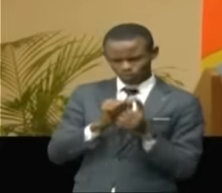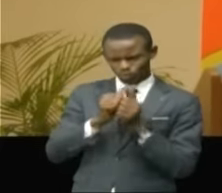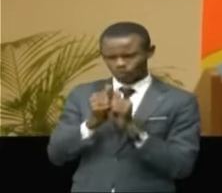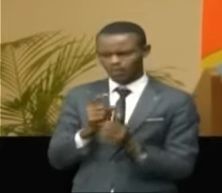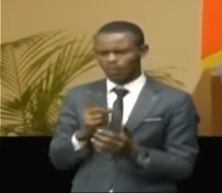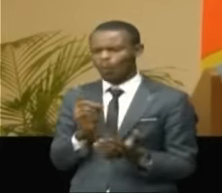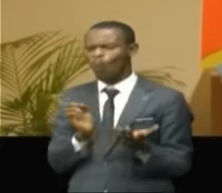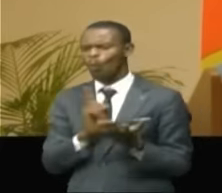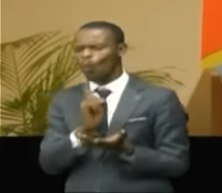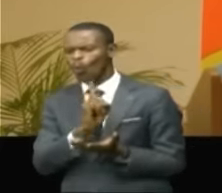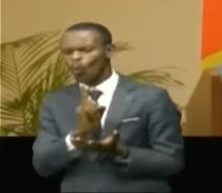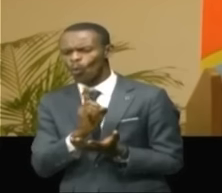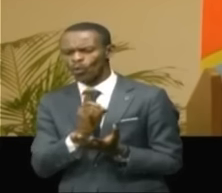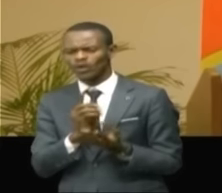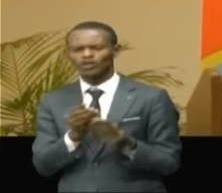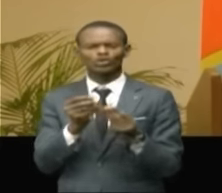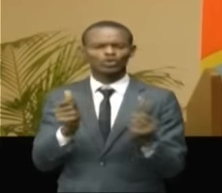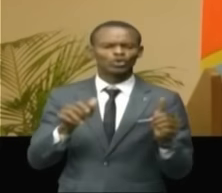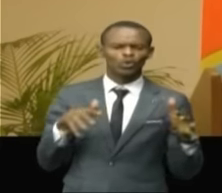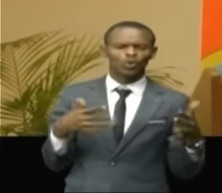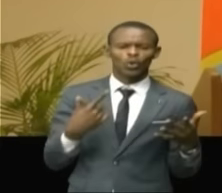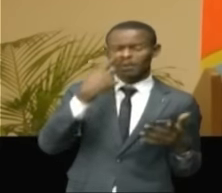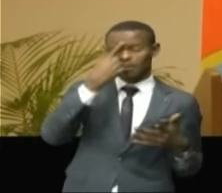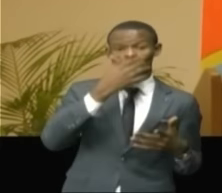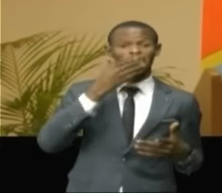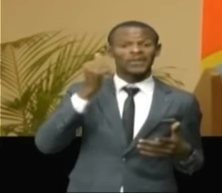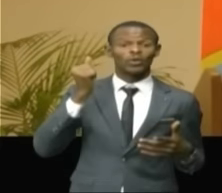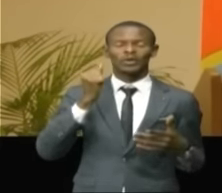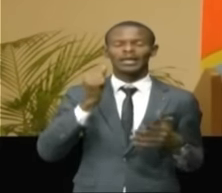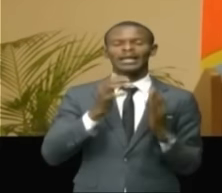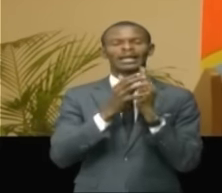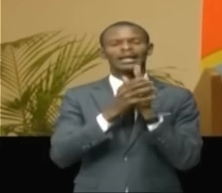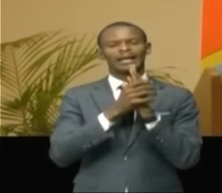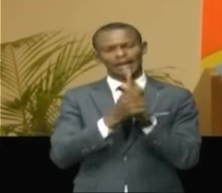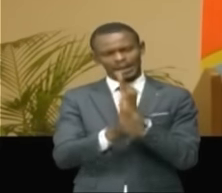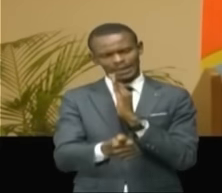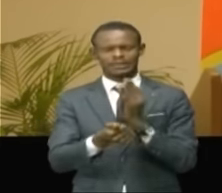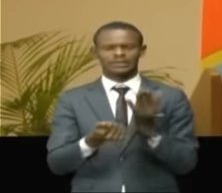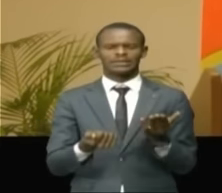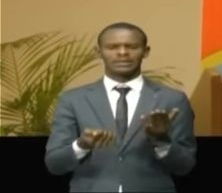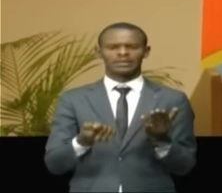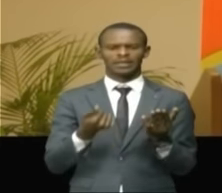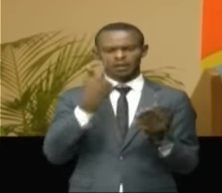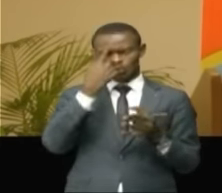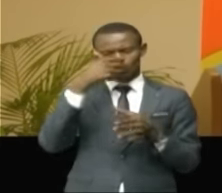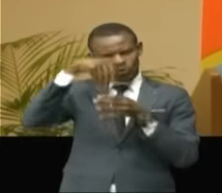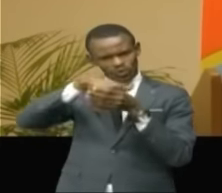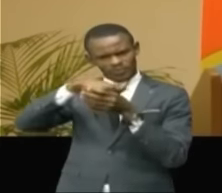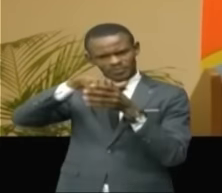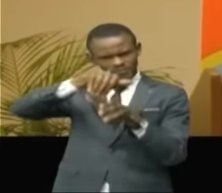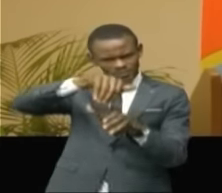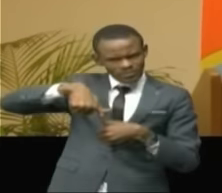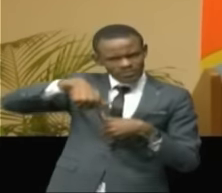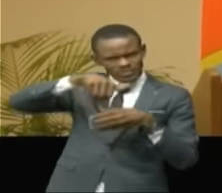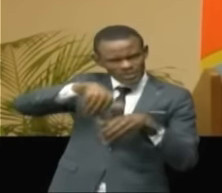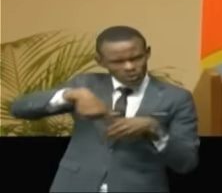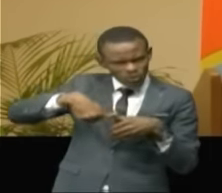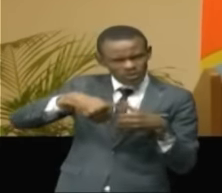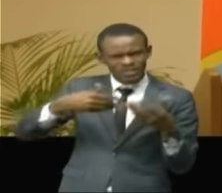puissent nous aider à améliorer la qualité de nos prestations et la conduite de nos projets en